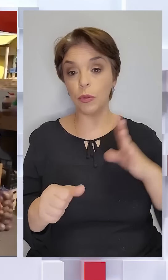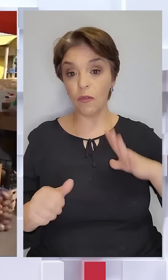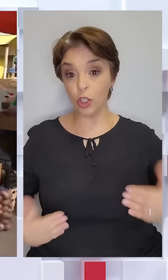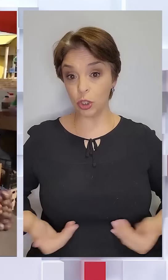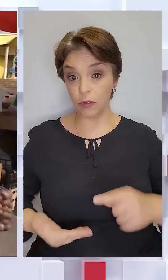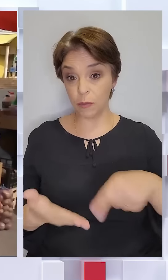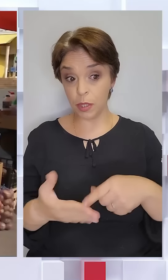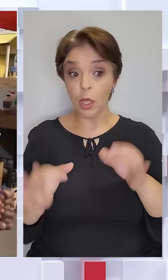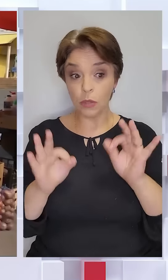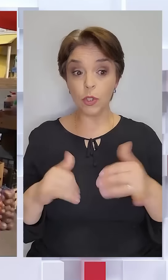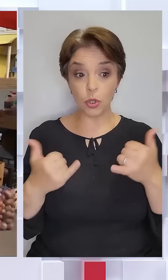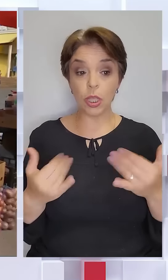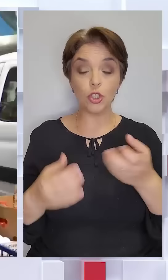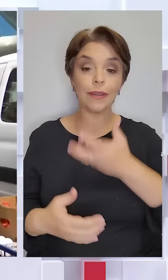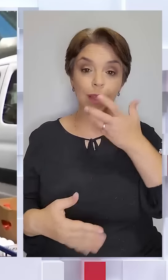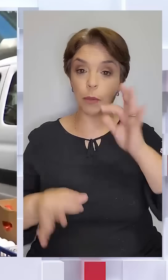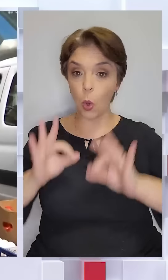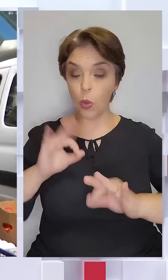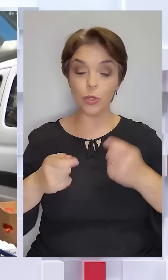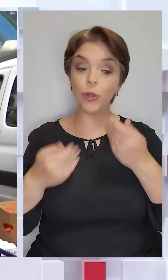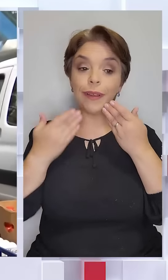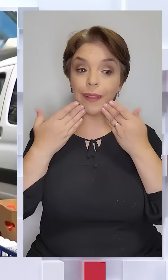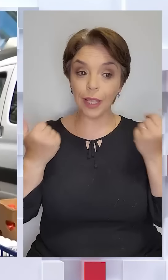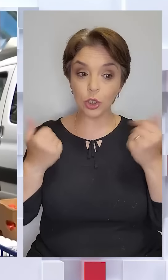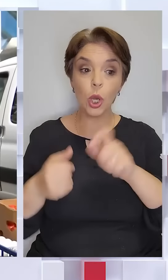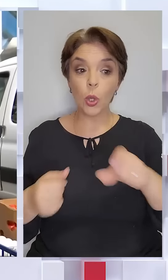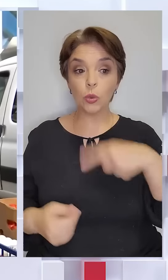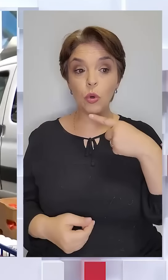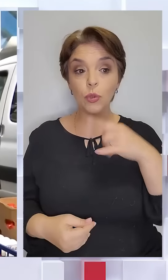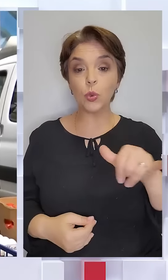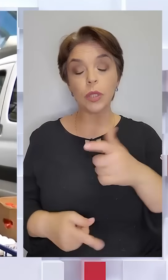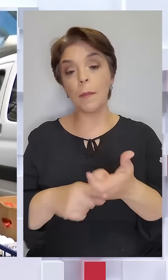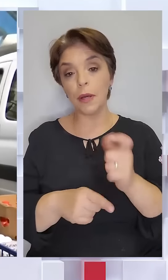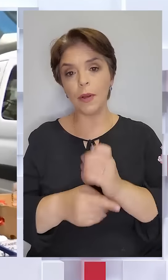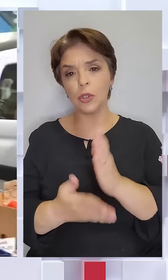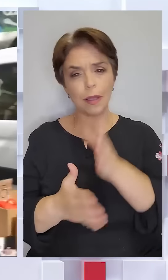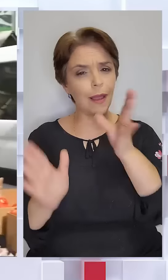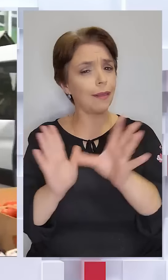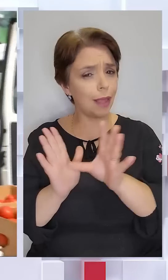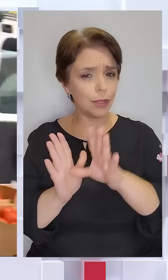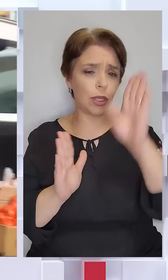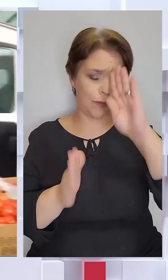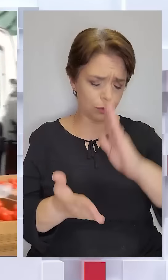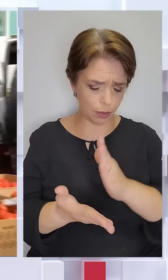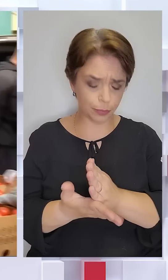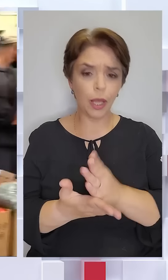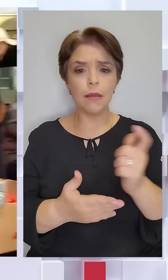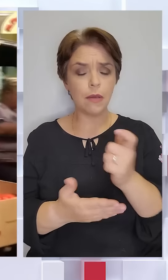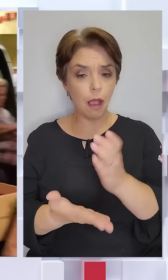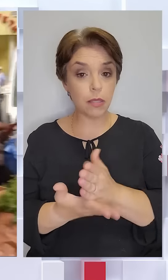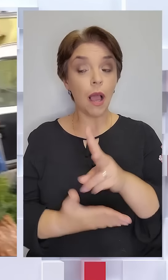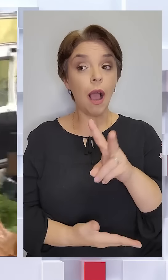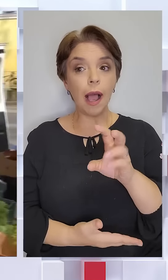вижити у місті. Ну, звісно, що зараз ще тепла осінь і трохи легше. Люди говорять, що в них переважно є і електрика, і вода, і